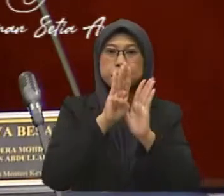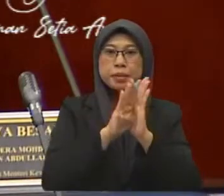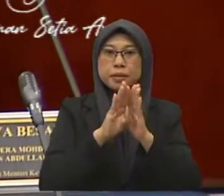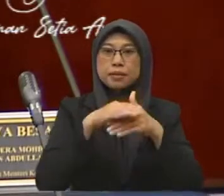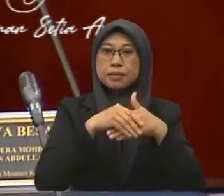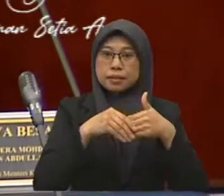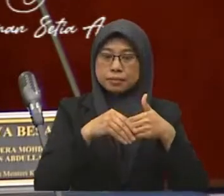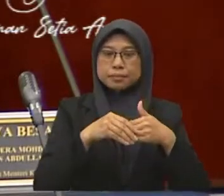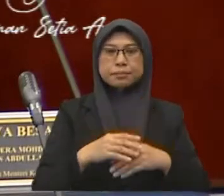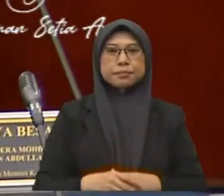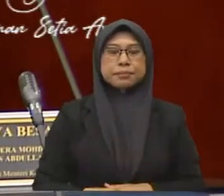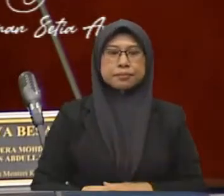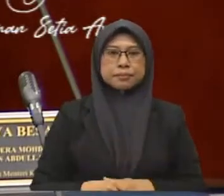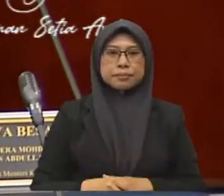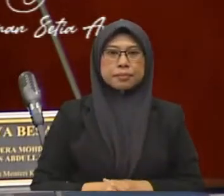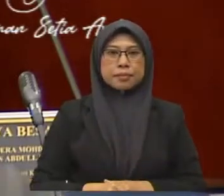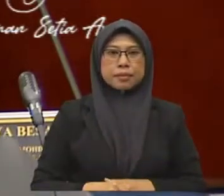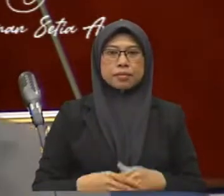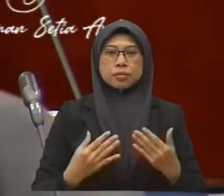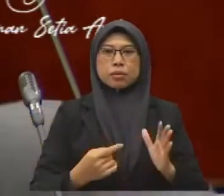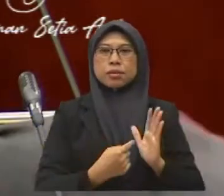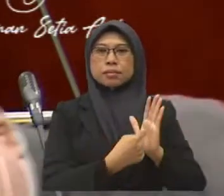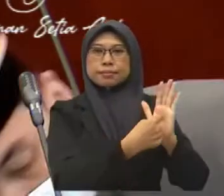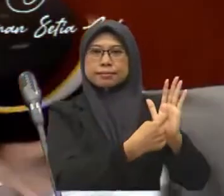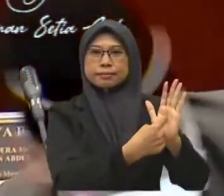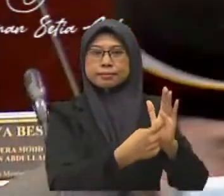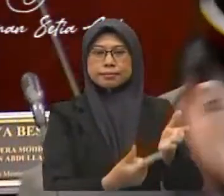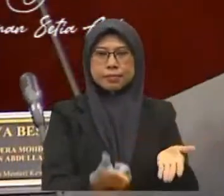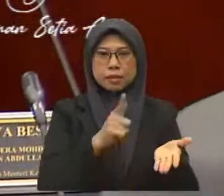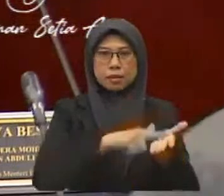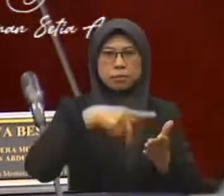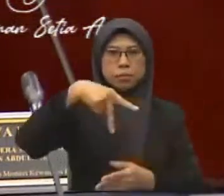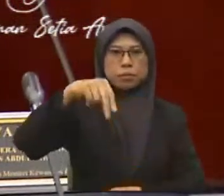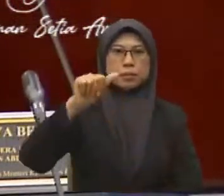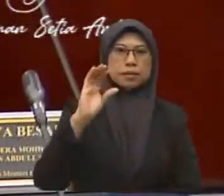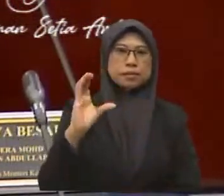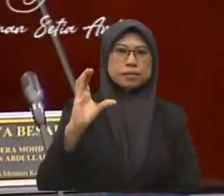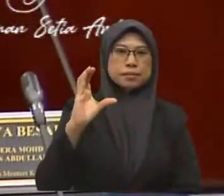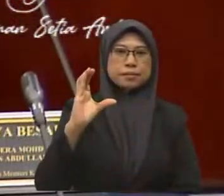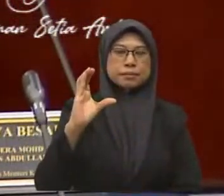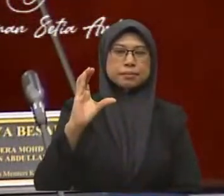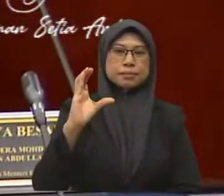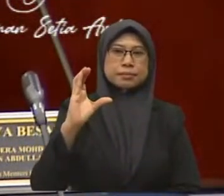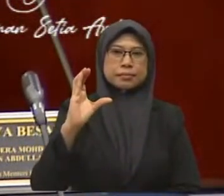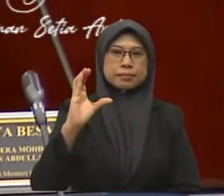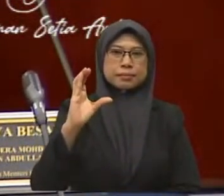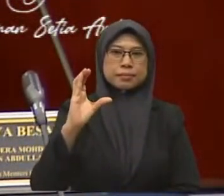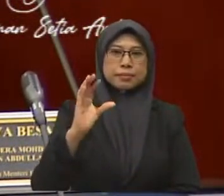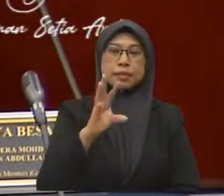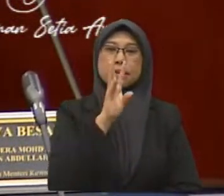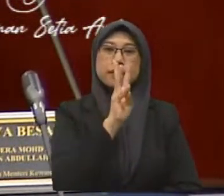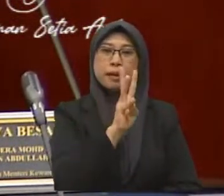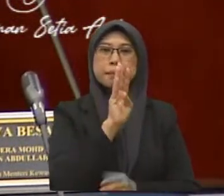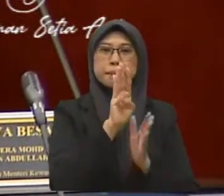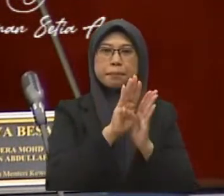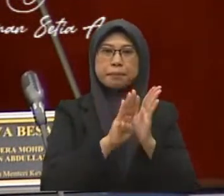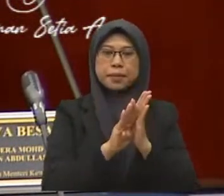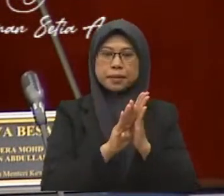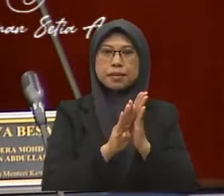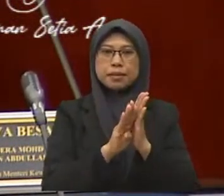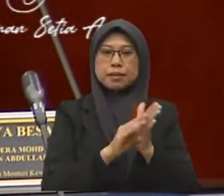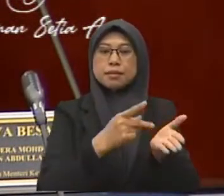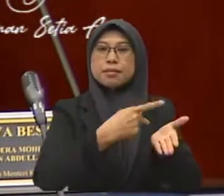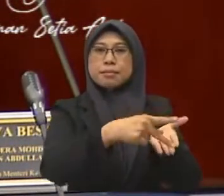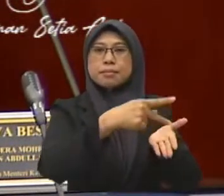Serai, ini telah dibuktikan dan dilaporkan oleh PAC sendiri. Oleh demikian, 6 bilion yang dibelanja